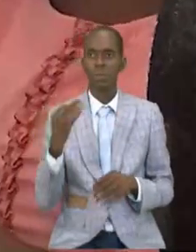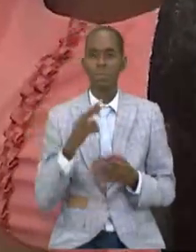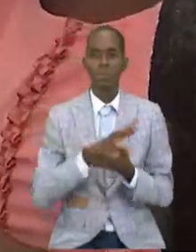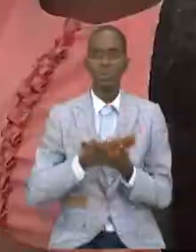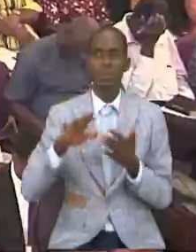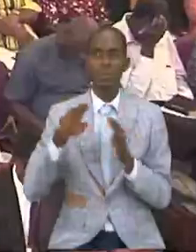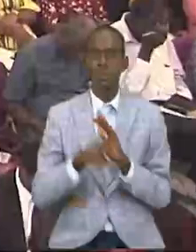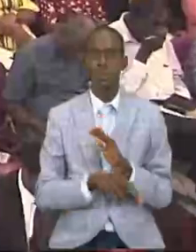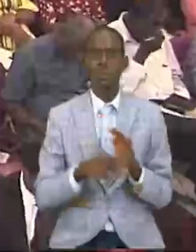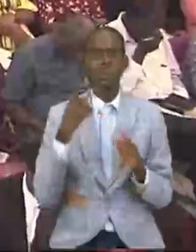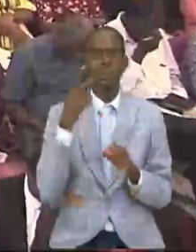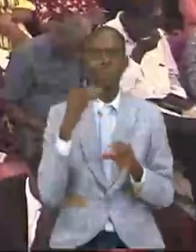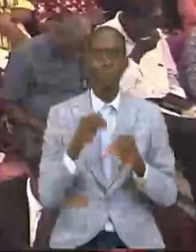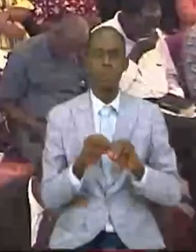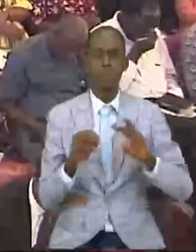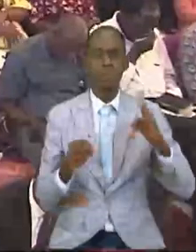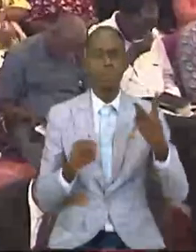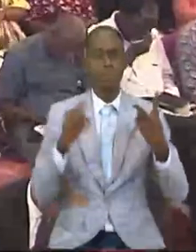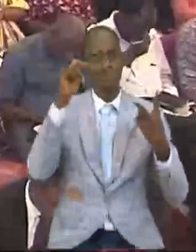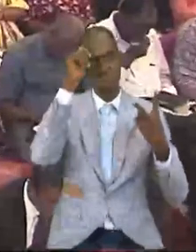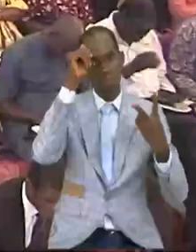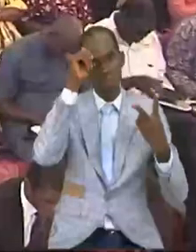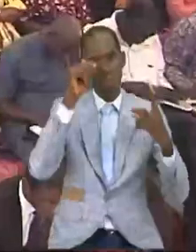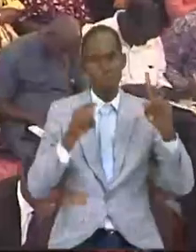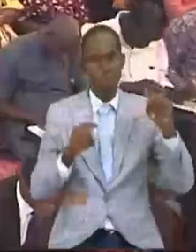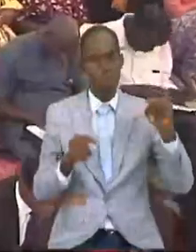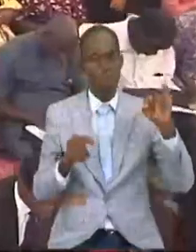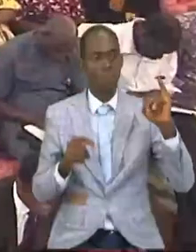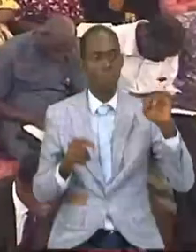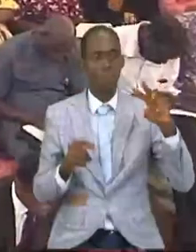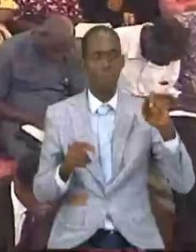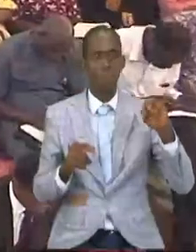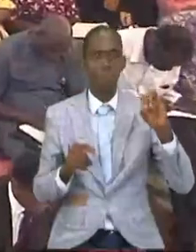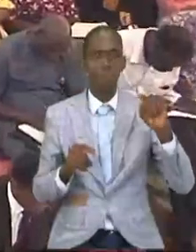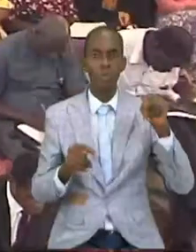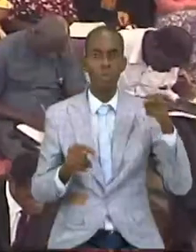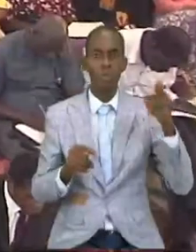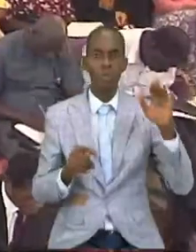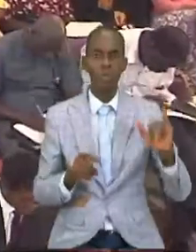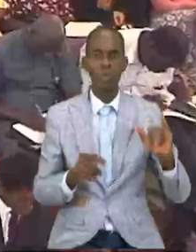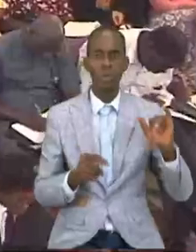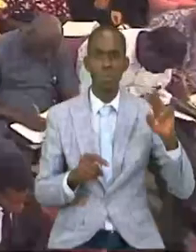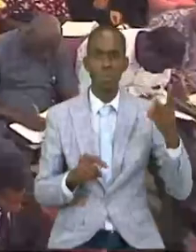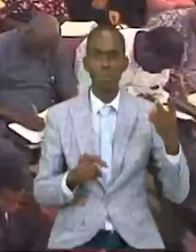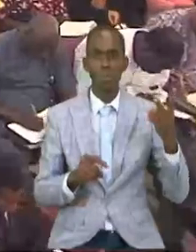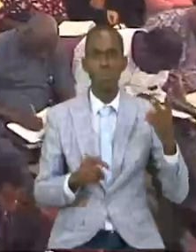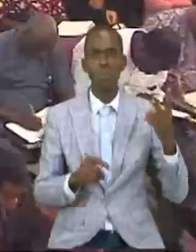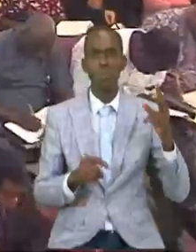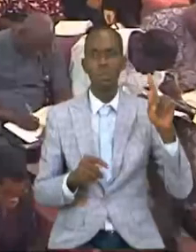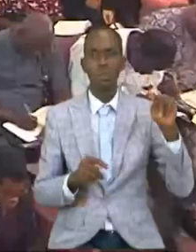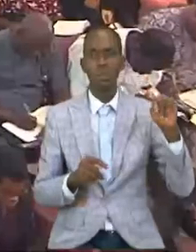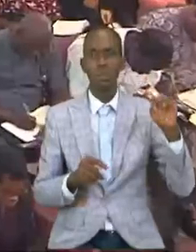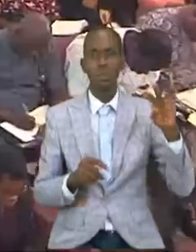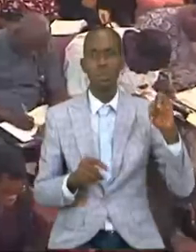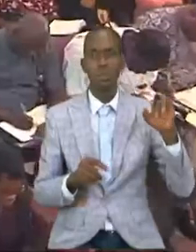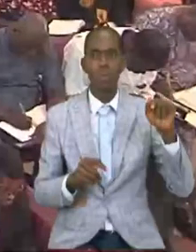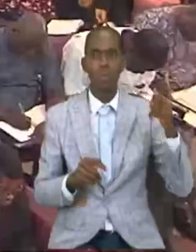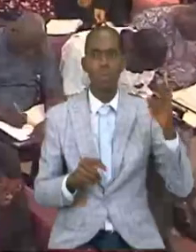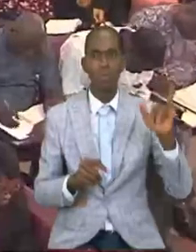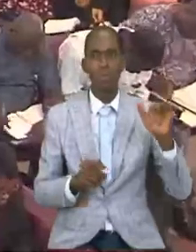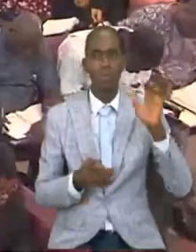justice. Allons à 2 Timothée 2. 2 Timothée chapitre